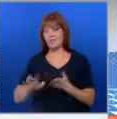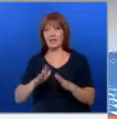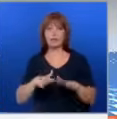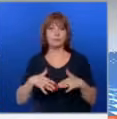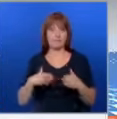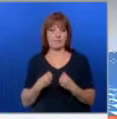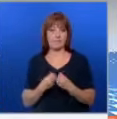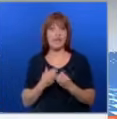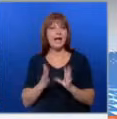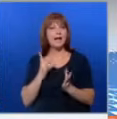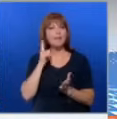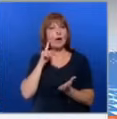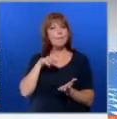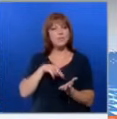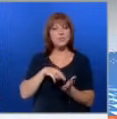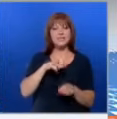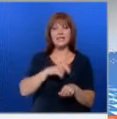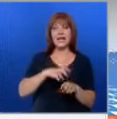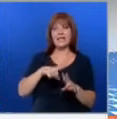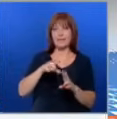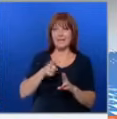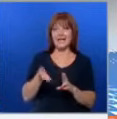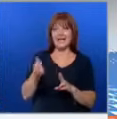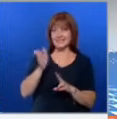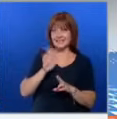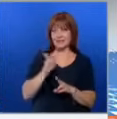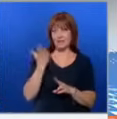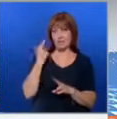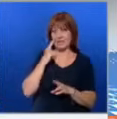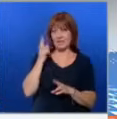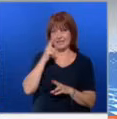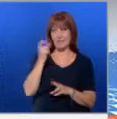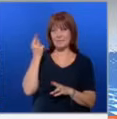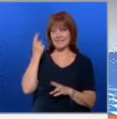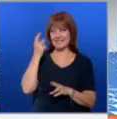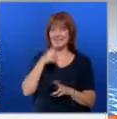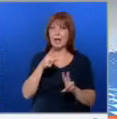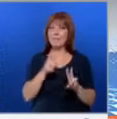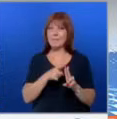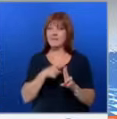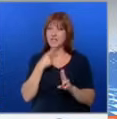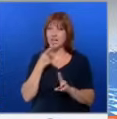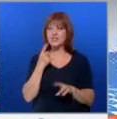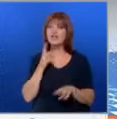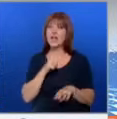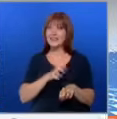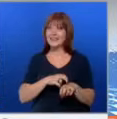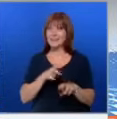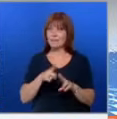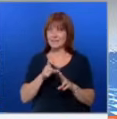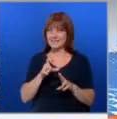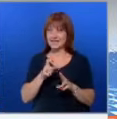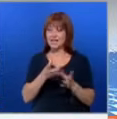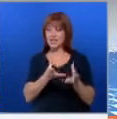парламента. Каква е позицията на ДПС? След като преди дни председателят Делян Пеевски заяви, че ДПС ще вземе и върне